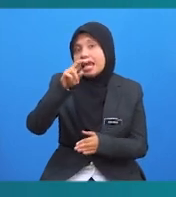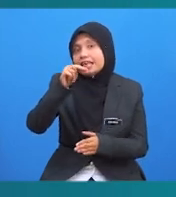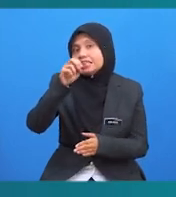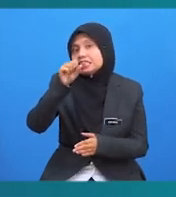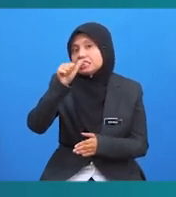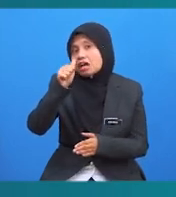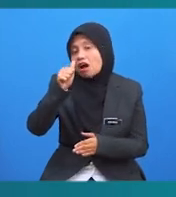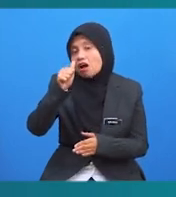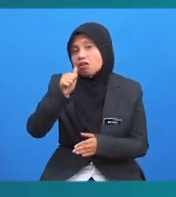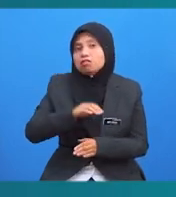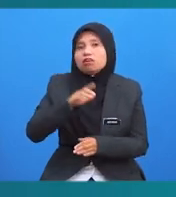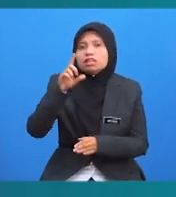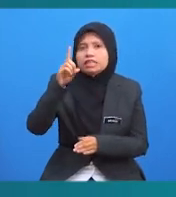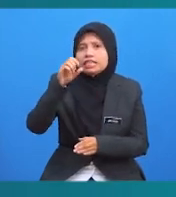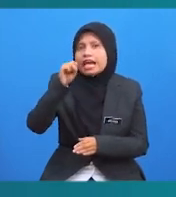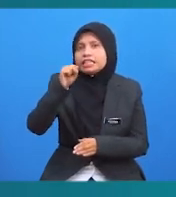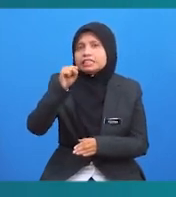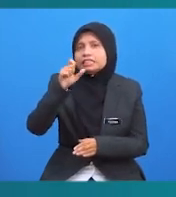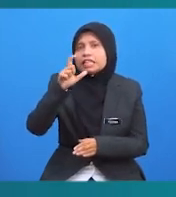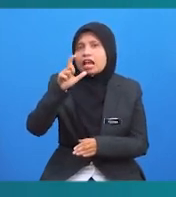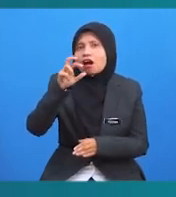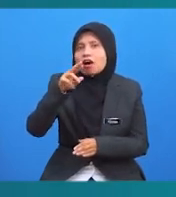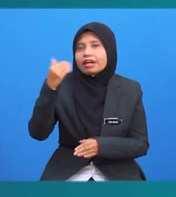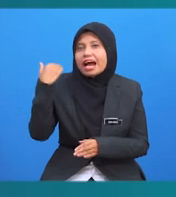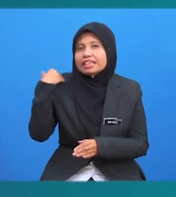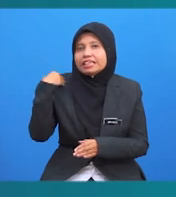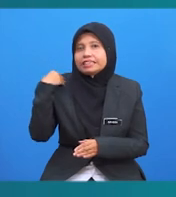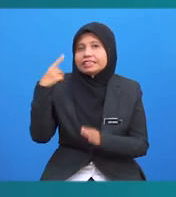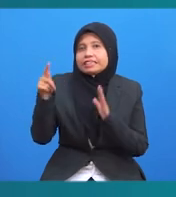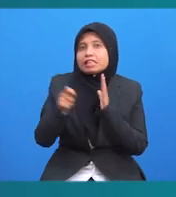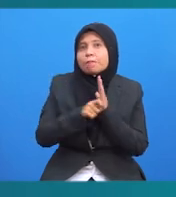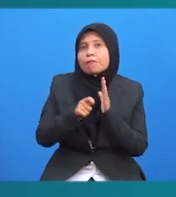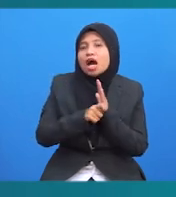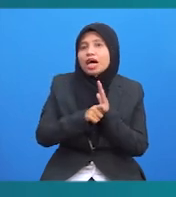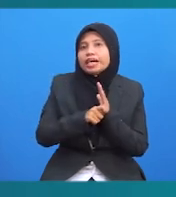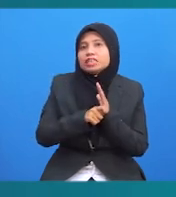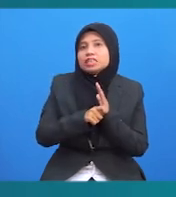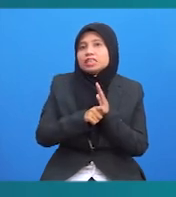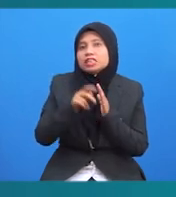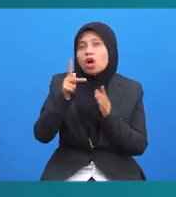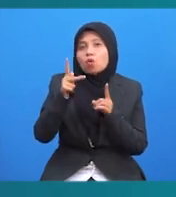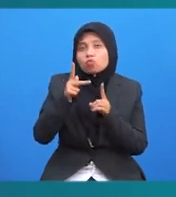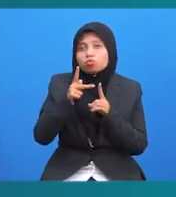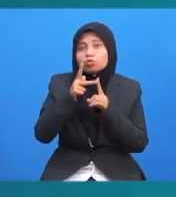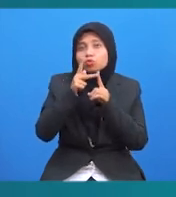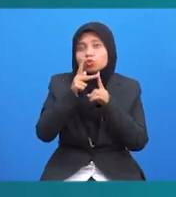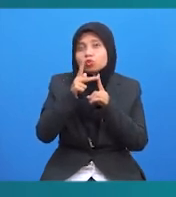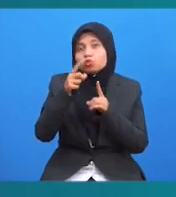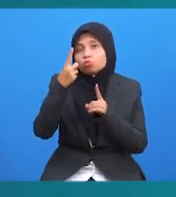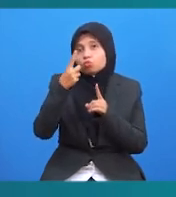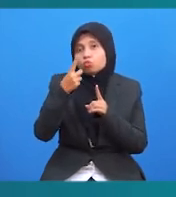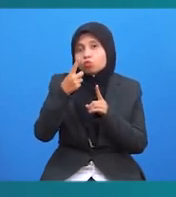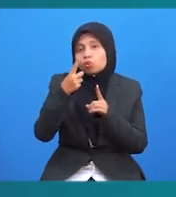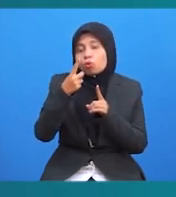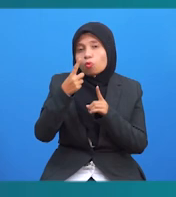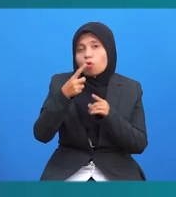kamera DSLR yang dibeli selalunya akan hadir dengan lensa yang khusus untuk model tersebut.